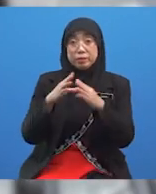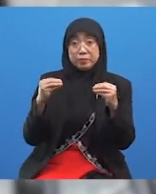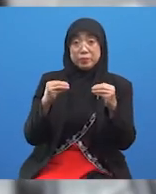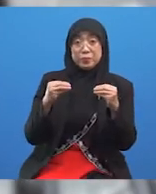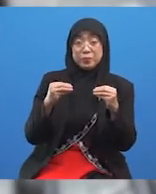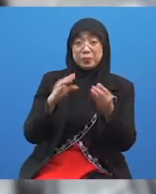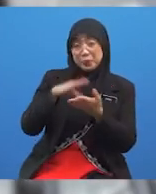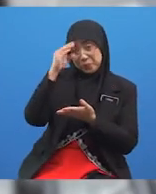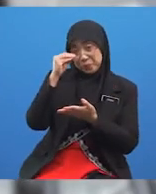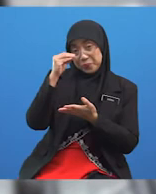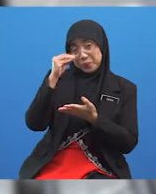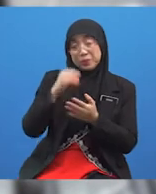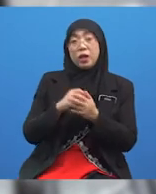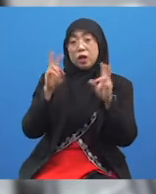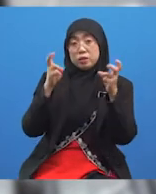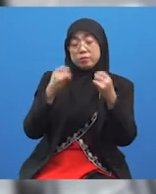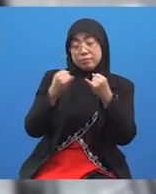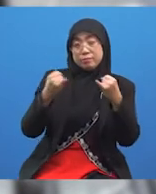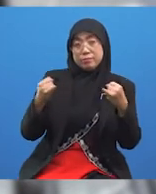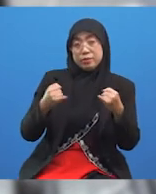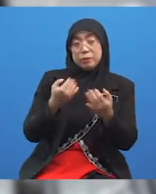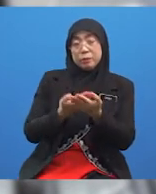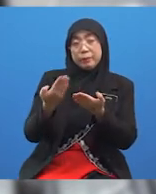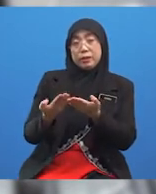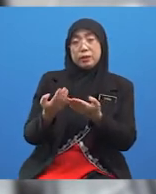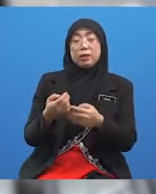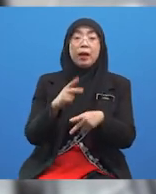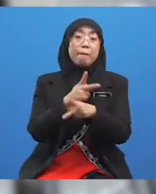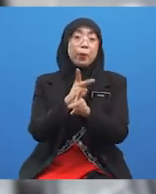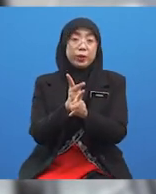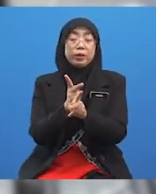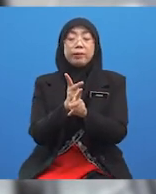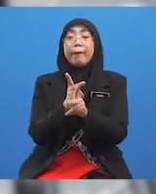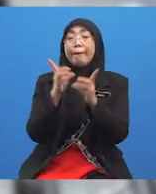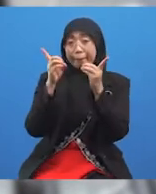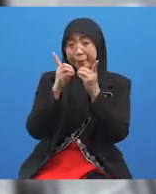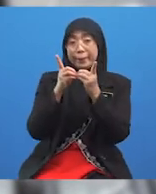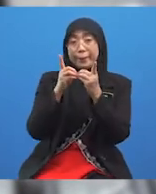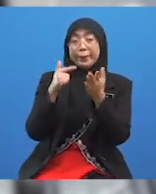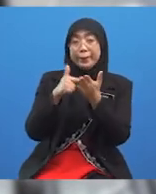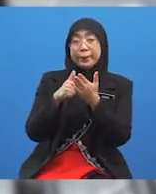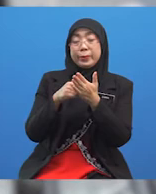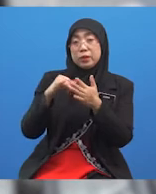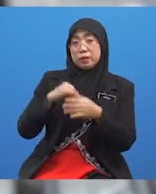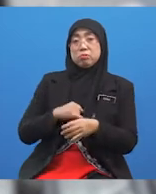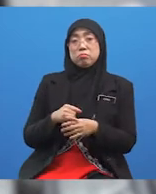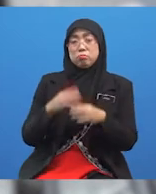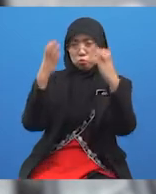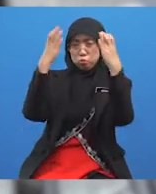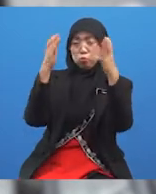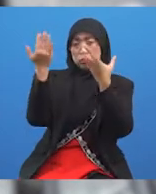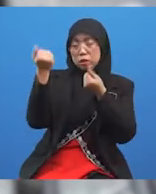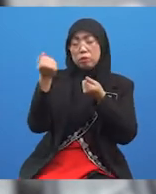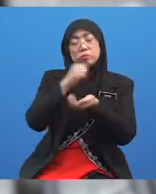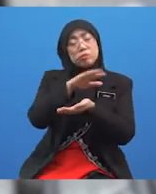perbincangan kita tentang topik jenis-jenis pembelian produk. Sehingga bertemu kembali, cikgu harap pelajar-pelajar